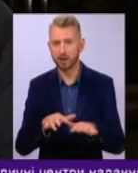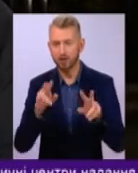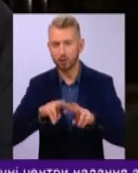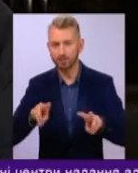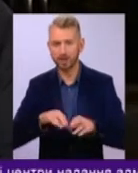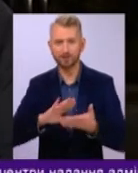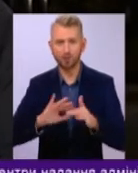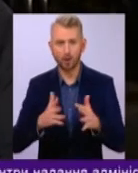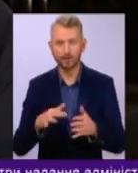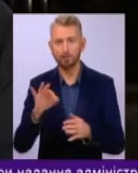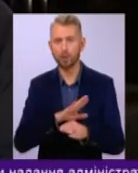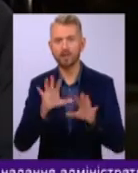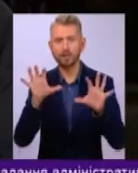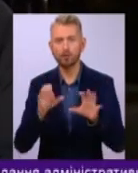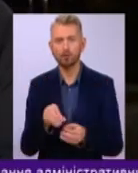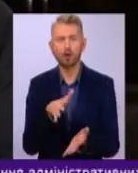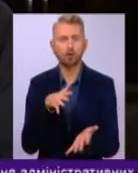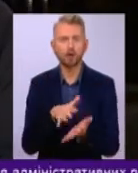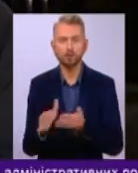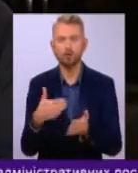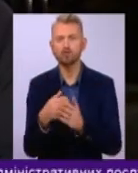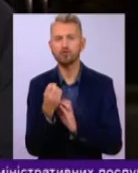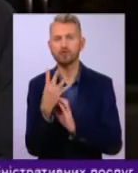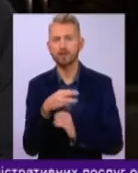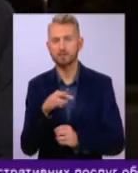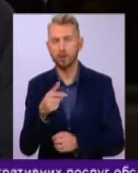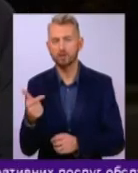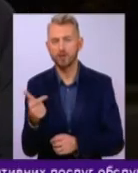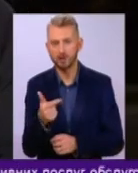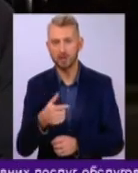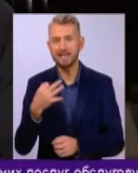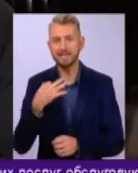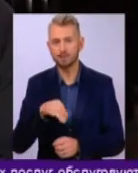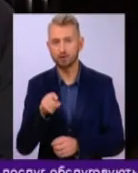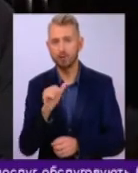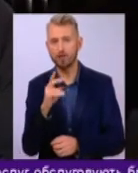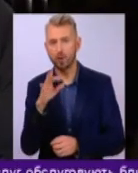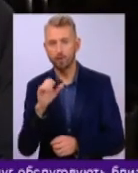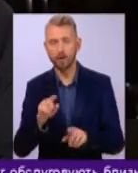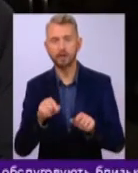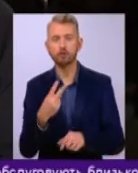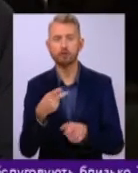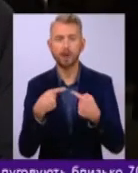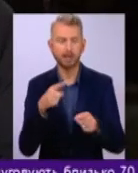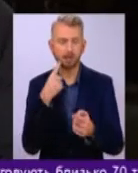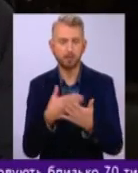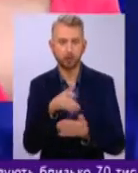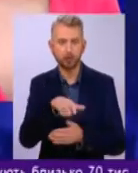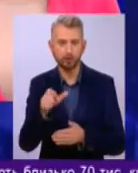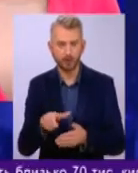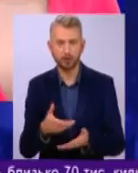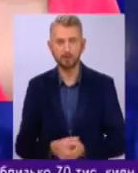розбиратись в ситуації про незаконну розтрату майже 14 мільйонів гривень сином Арсена Авакова, а також двома іншими підозрюваними.